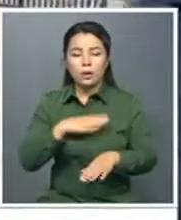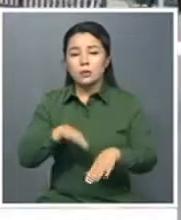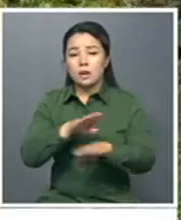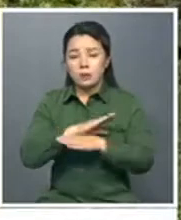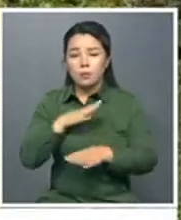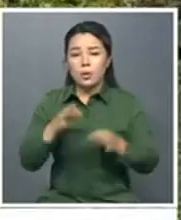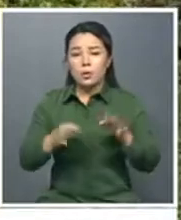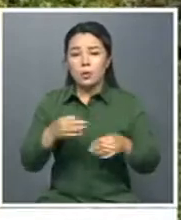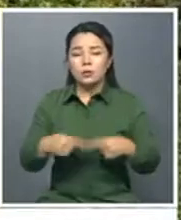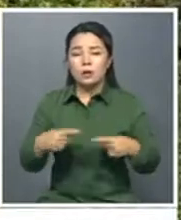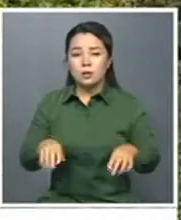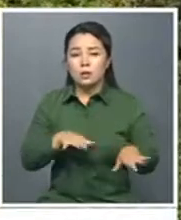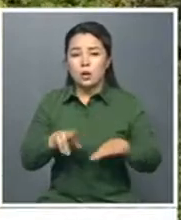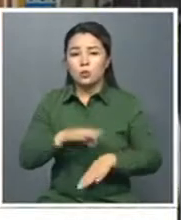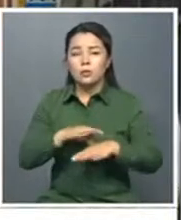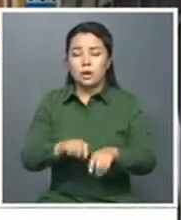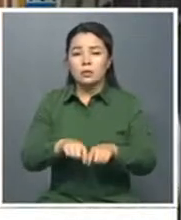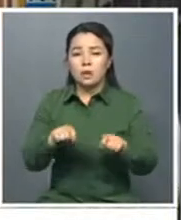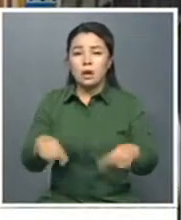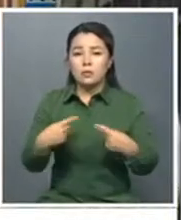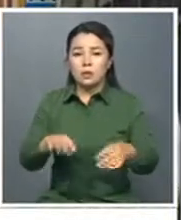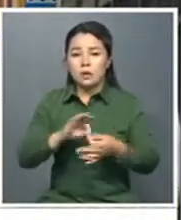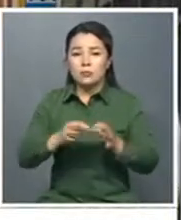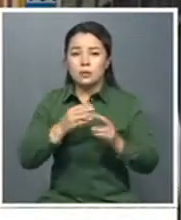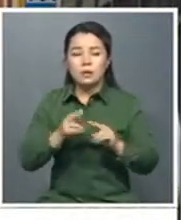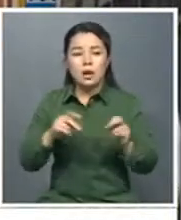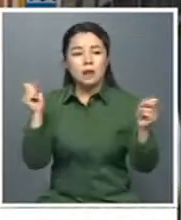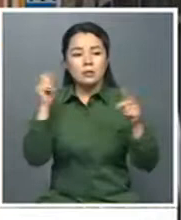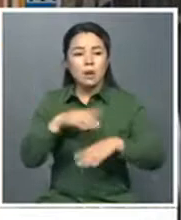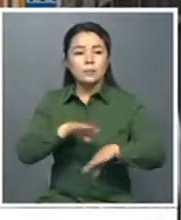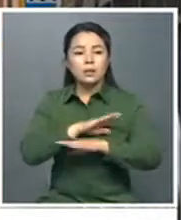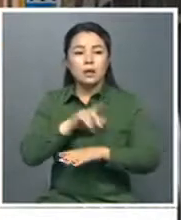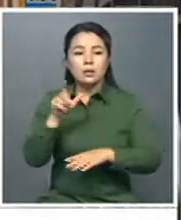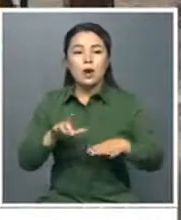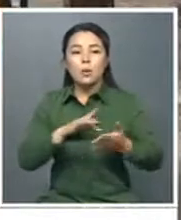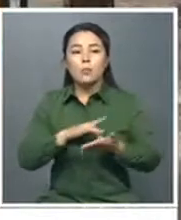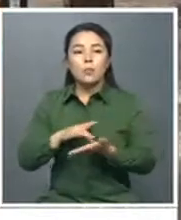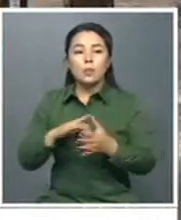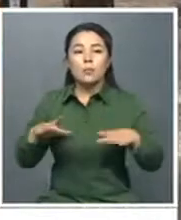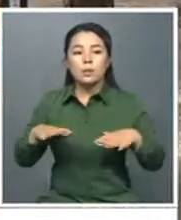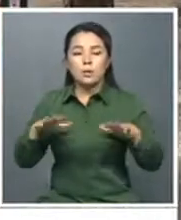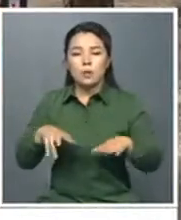іс басқа санатқа ауыстырылды. Оқиғаның мән-жайы анықталып жатыр. Марқұм Бурабай кентінің әкімі болып